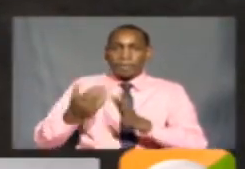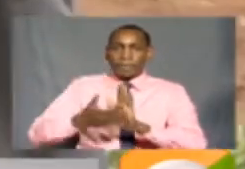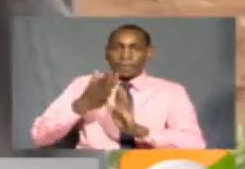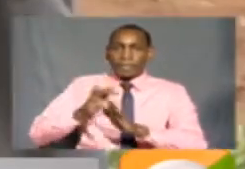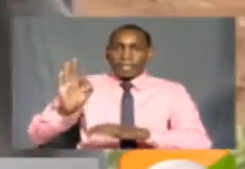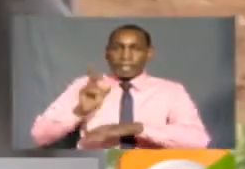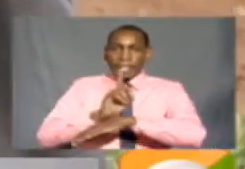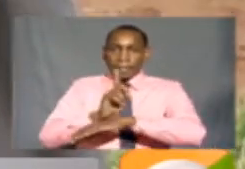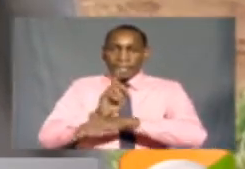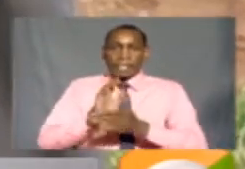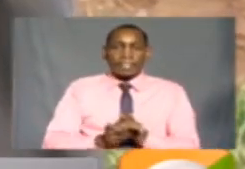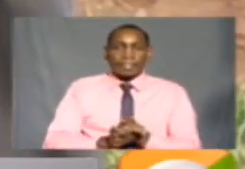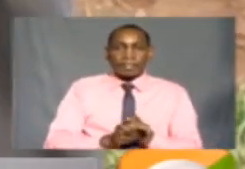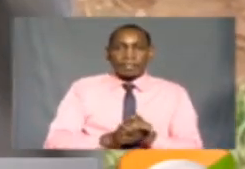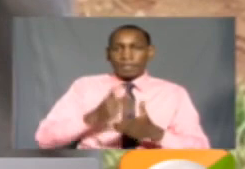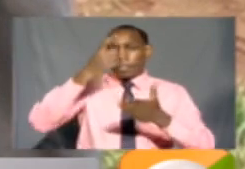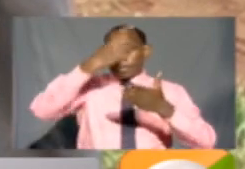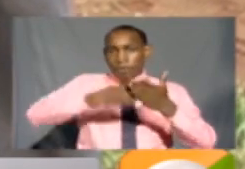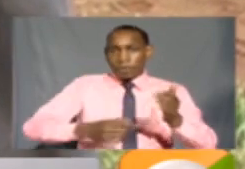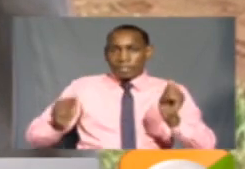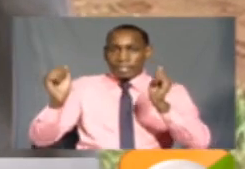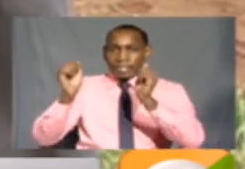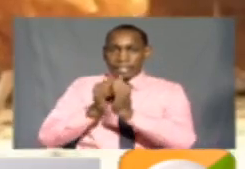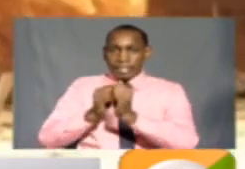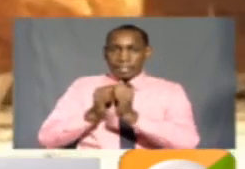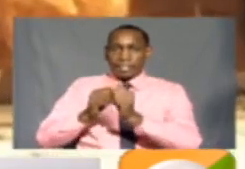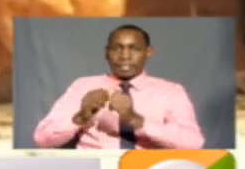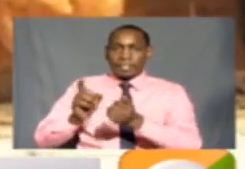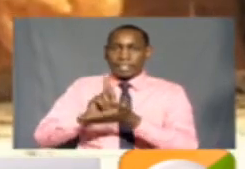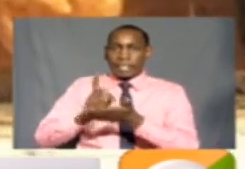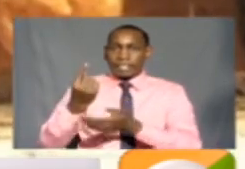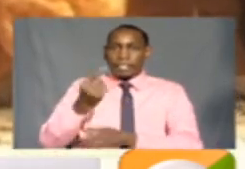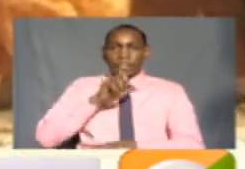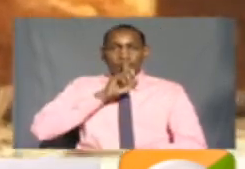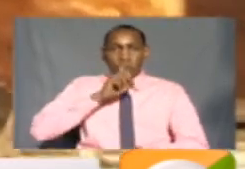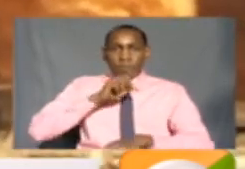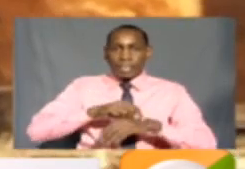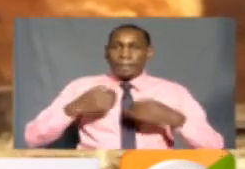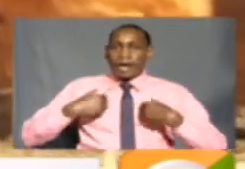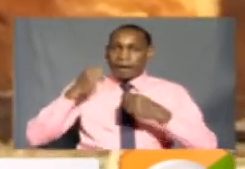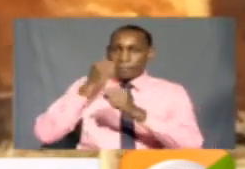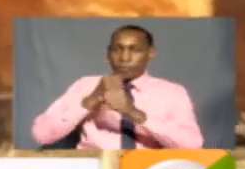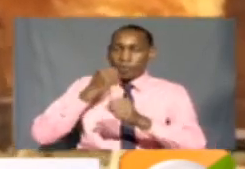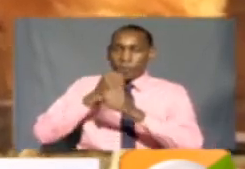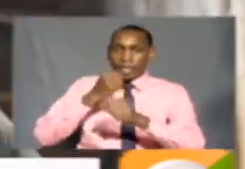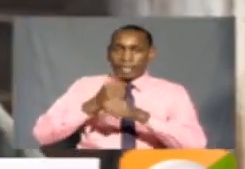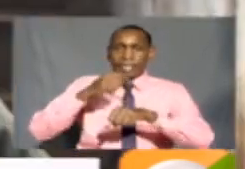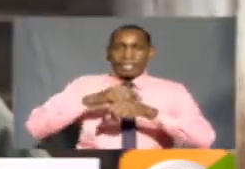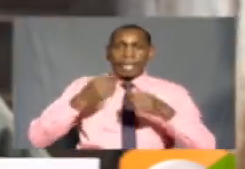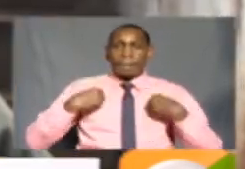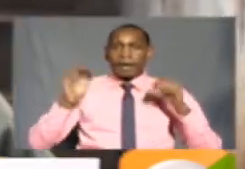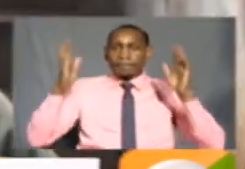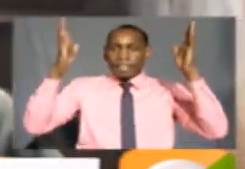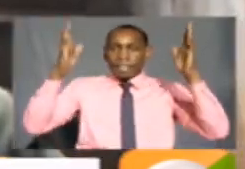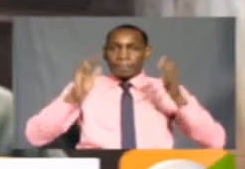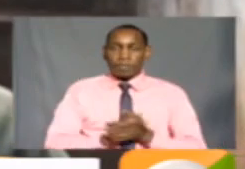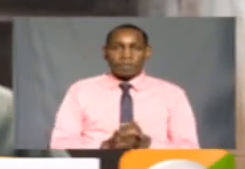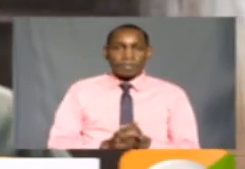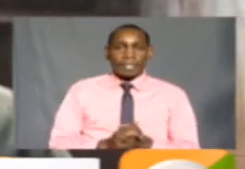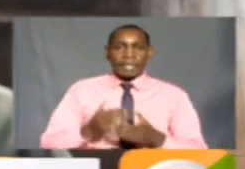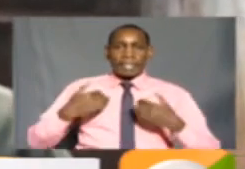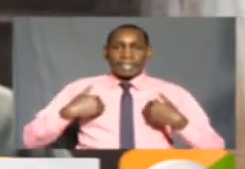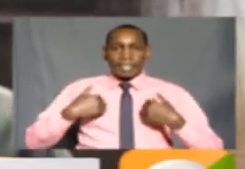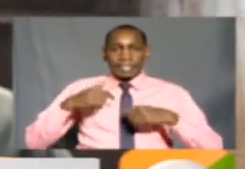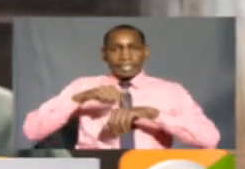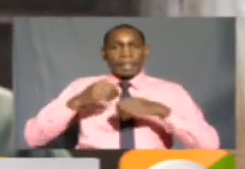3. Yeye utoza shilingi 10 kwa kuku mmoja kila anapopata kazi hiyo kwenye sherehe. Na mimi naona wakati niko na kuku